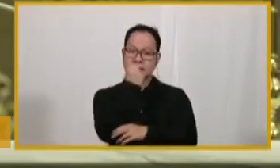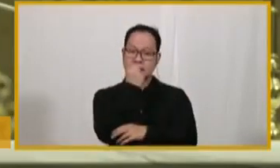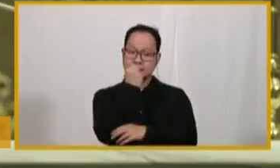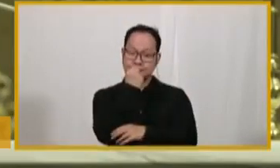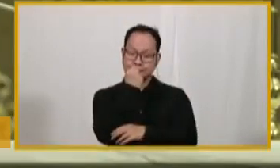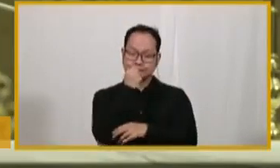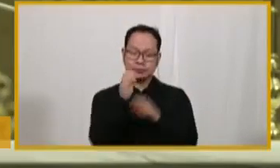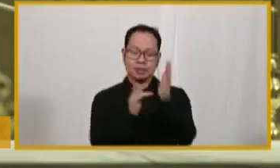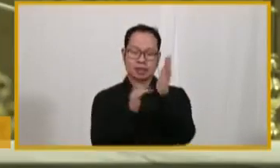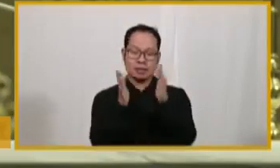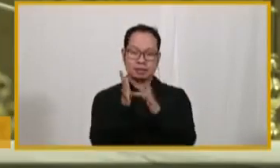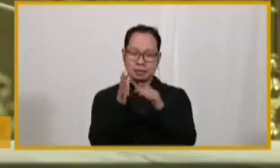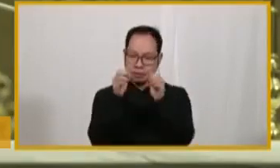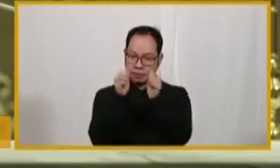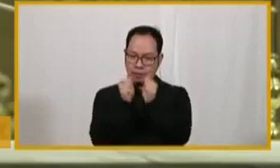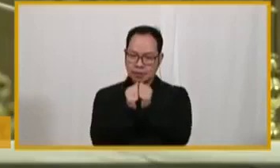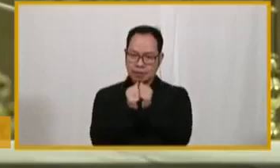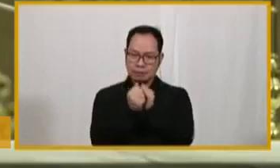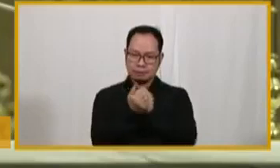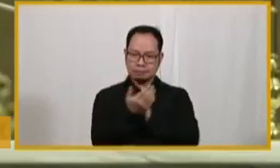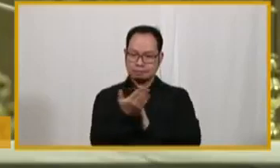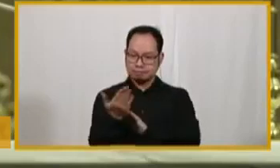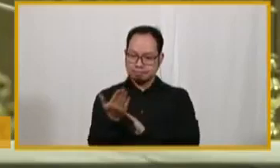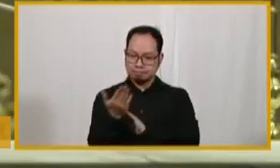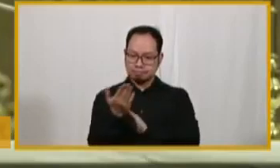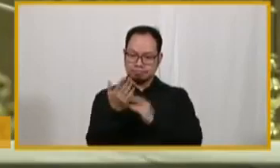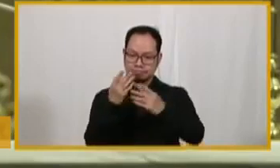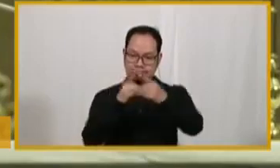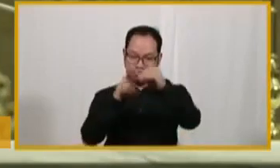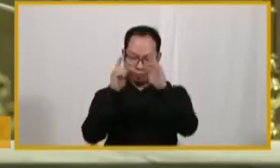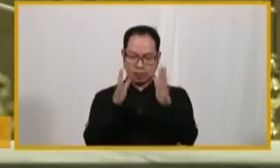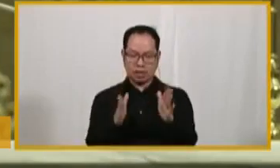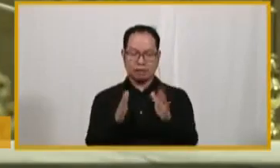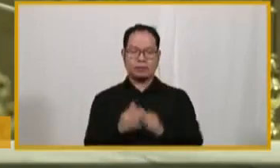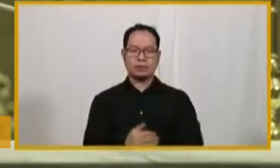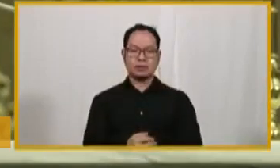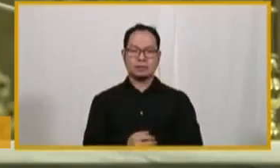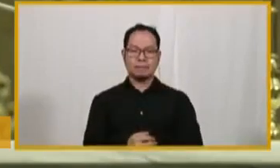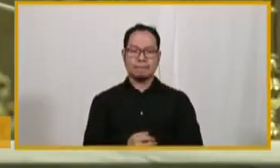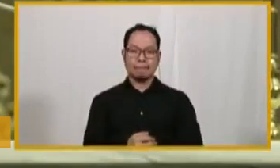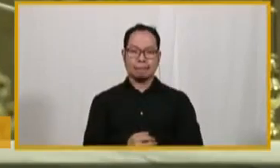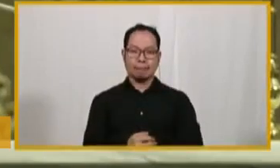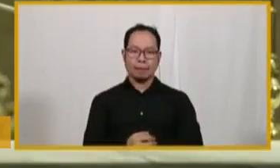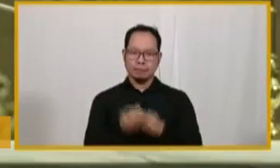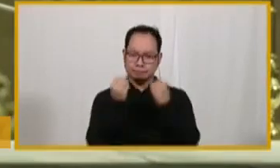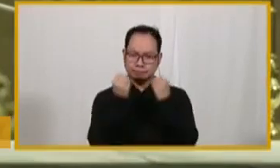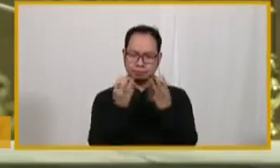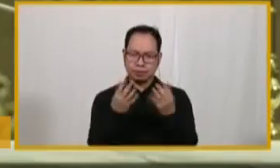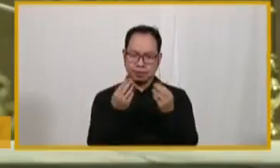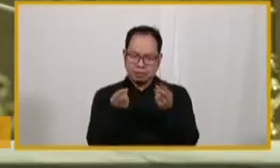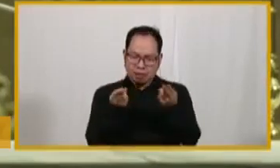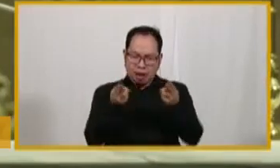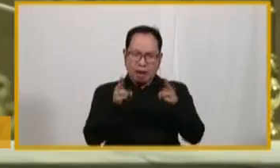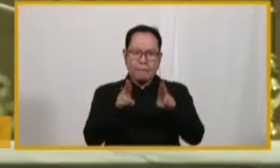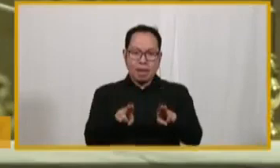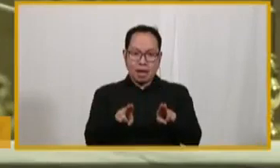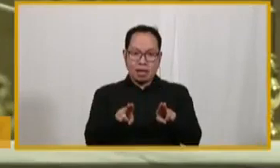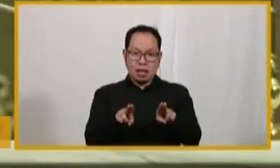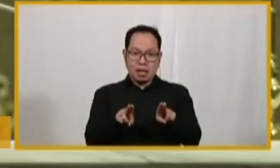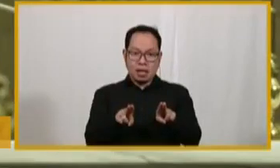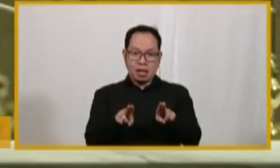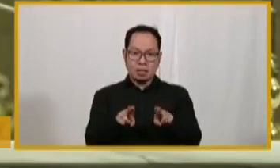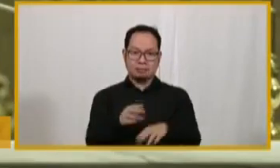Jesus kasama ang kanyang mga alagad. At maraming nangyari